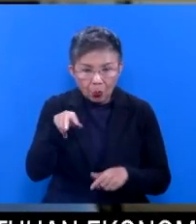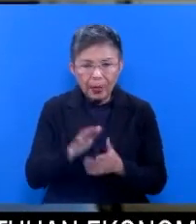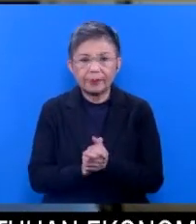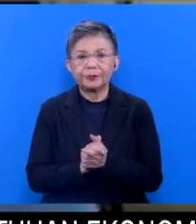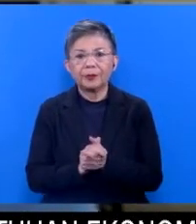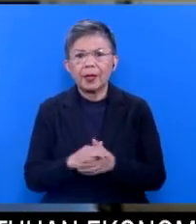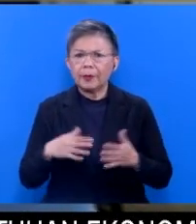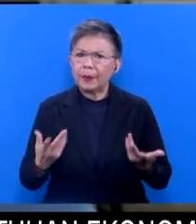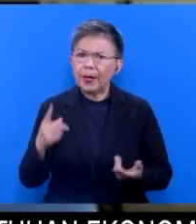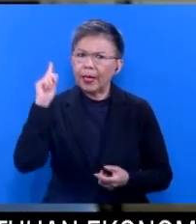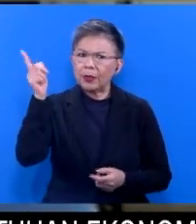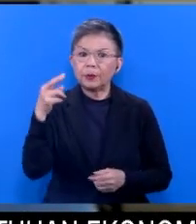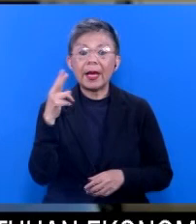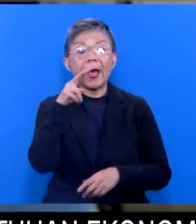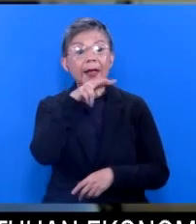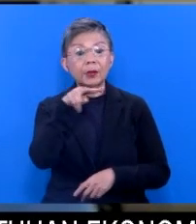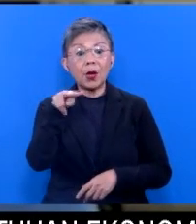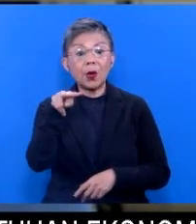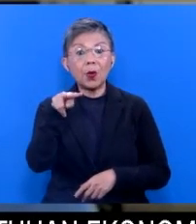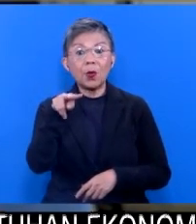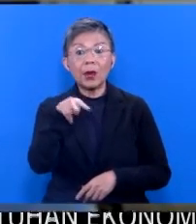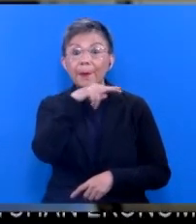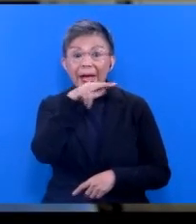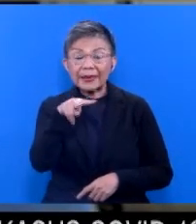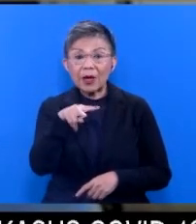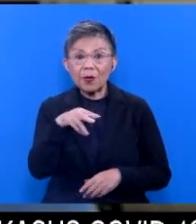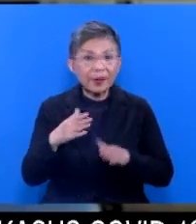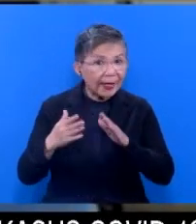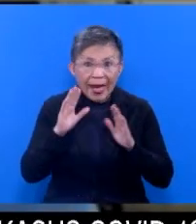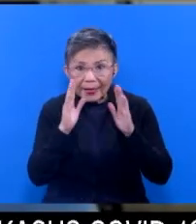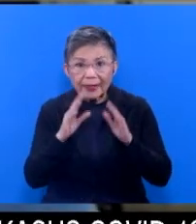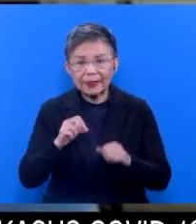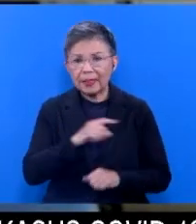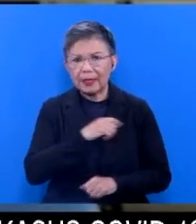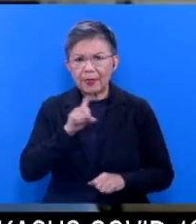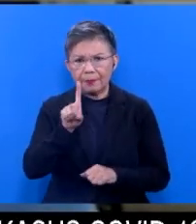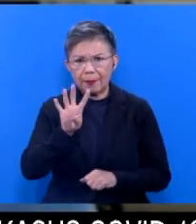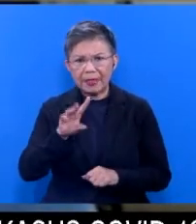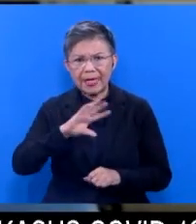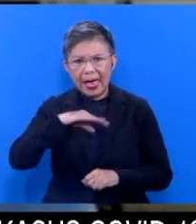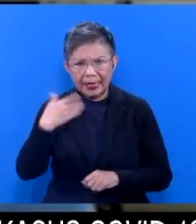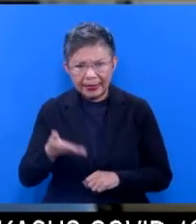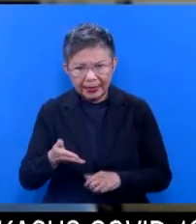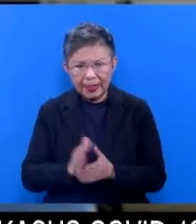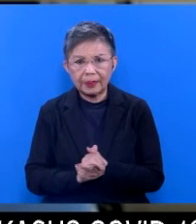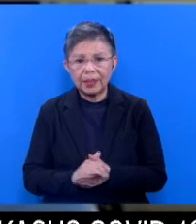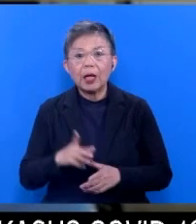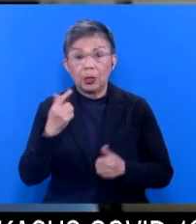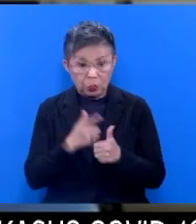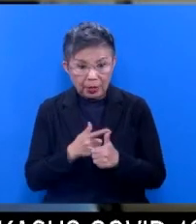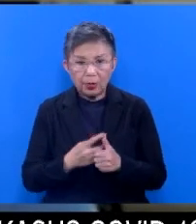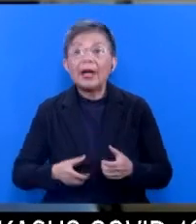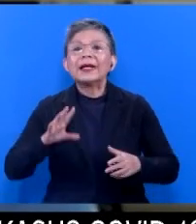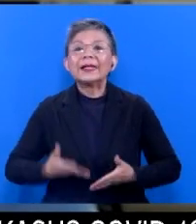kehadiran pemerintah? Kehadiran pemerintah tentu memantau kondisi mereka selama 14 hari. Kemudian memberikan support. Support